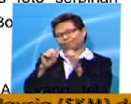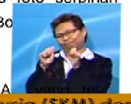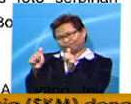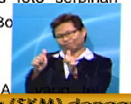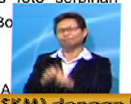youngito